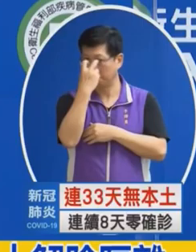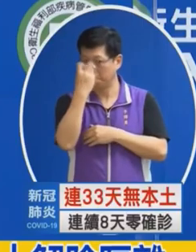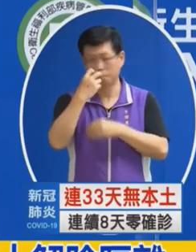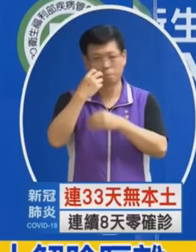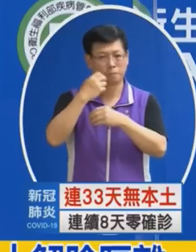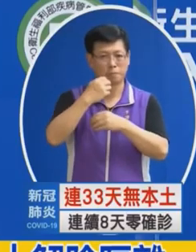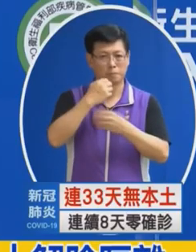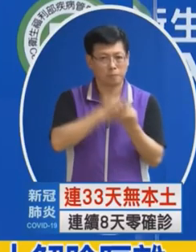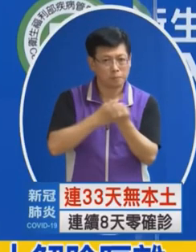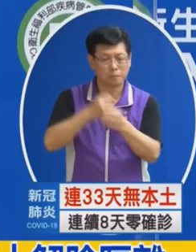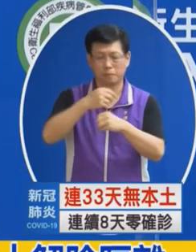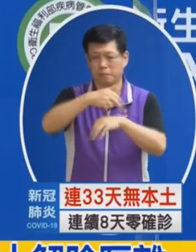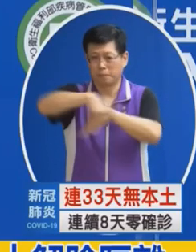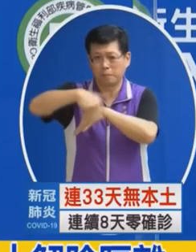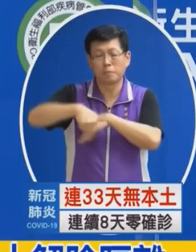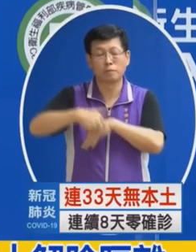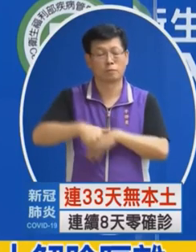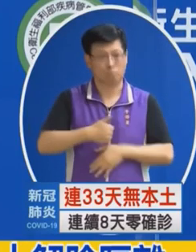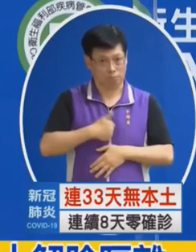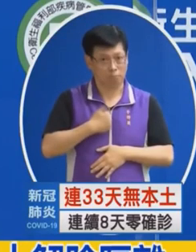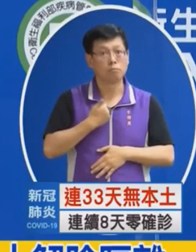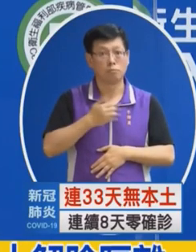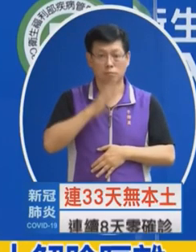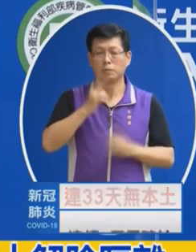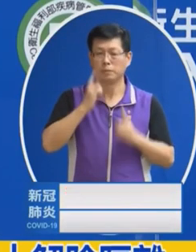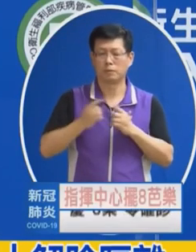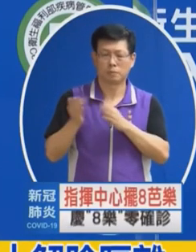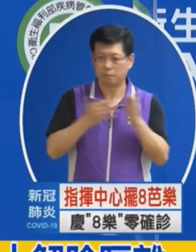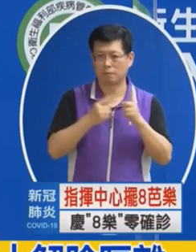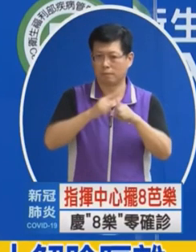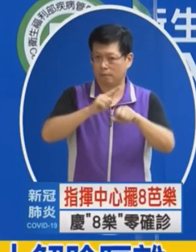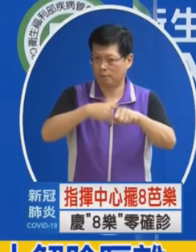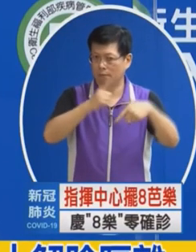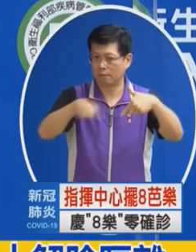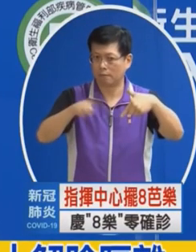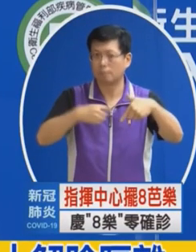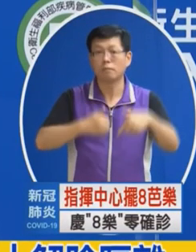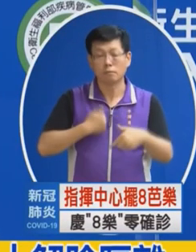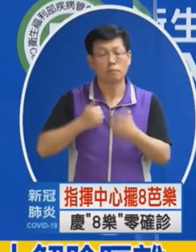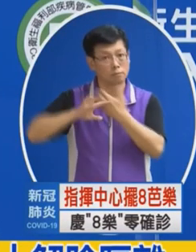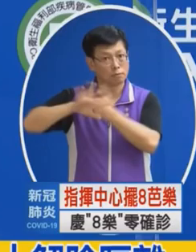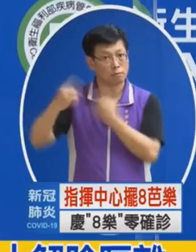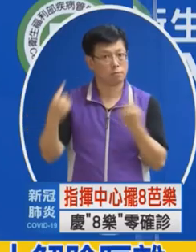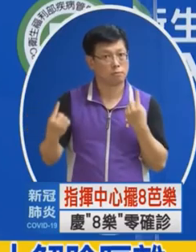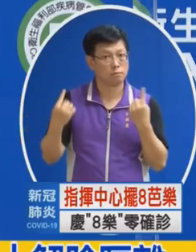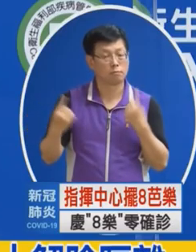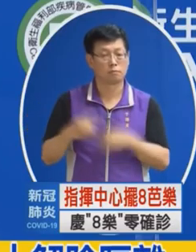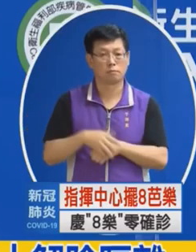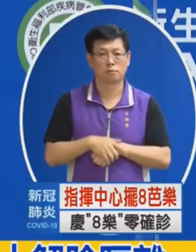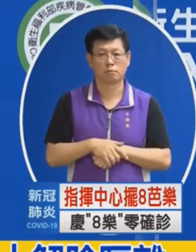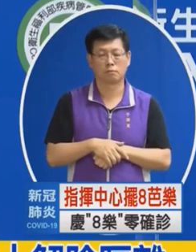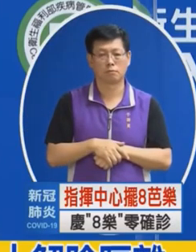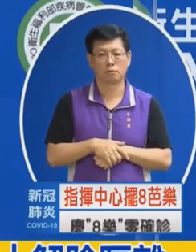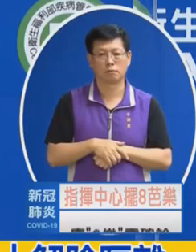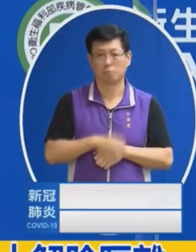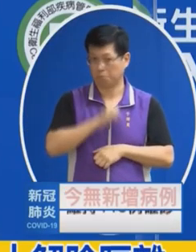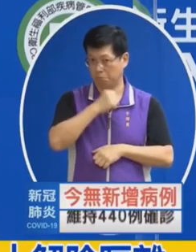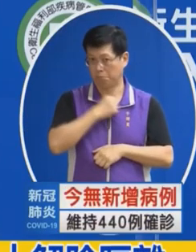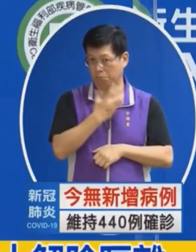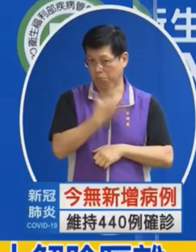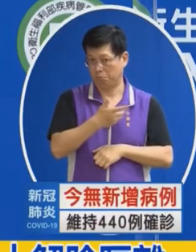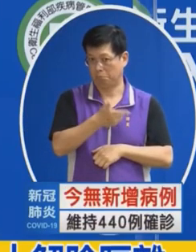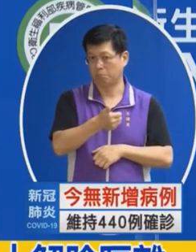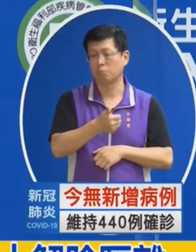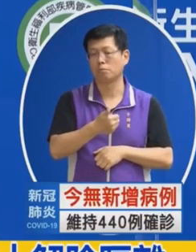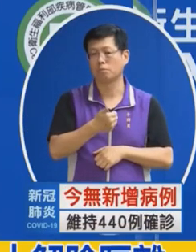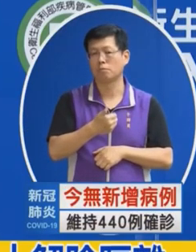施其实我们相对都人性化了，其实如果跟各国来做一个比较，那所以我